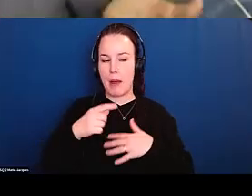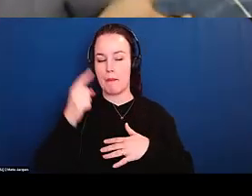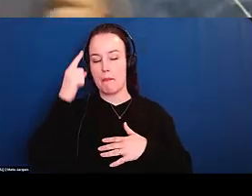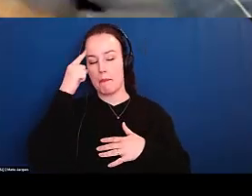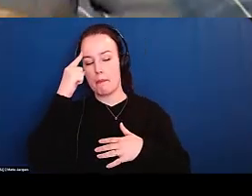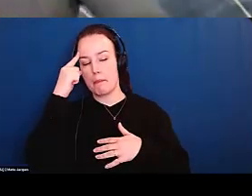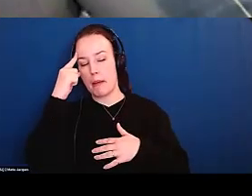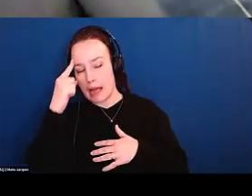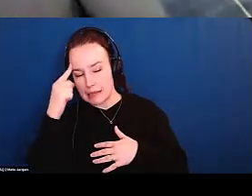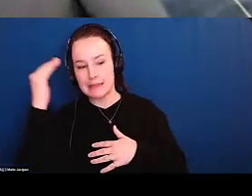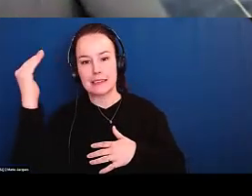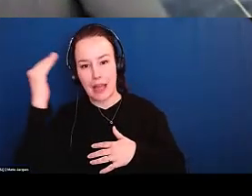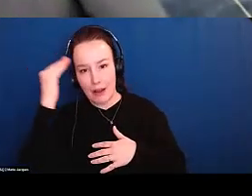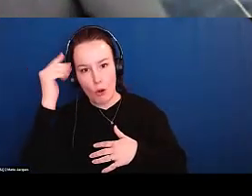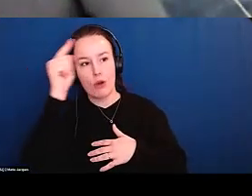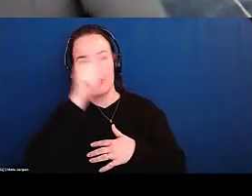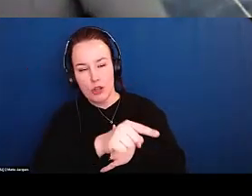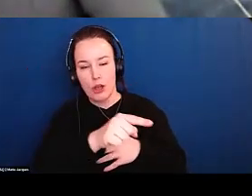et